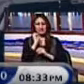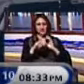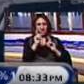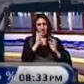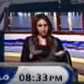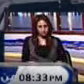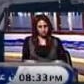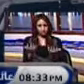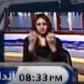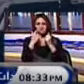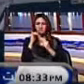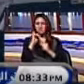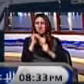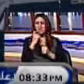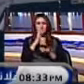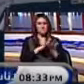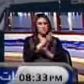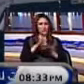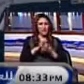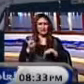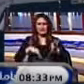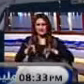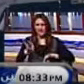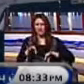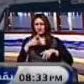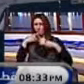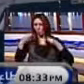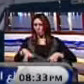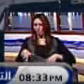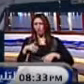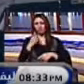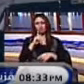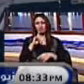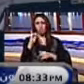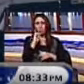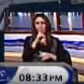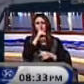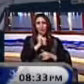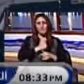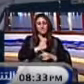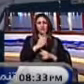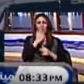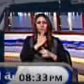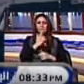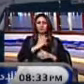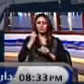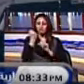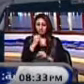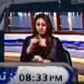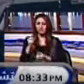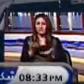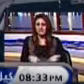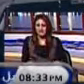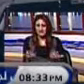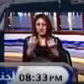للأفضل، نسيوا أي مشاكل، نسيوا أي إحباطات، نسيوا التجرزم اللي موجود والفرقة السياسية، واتجمعوا على هدف